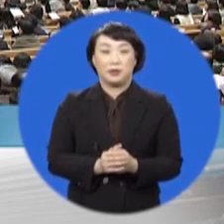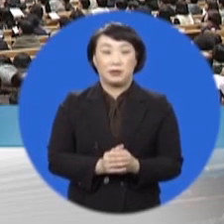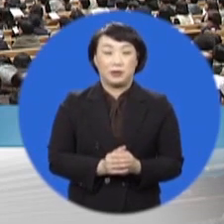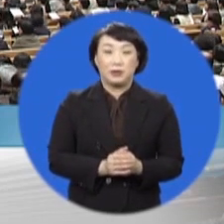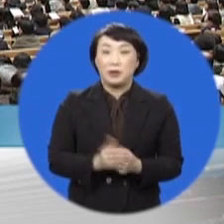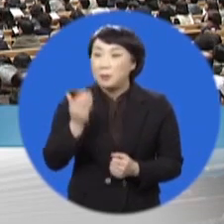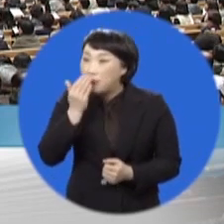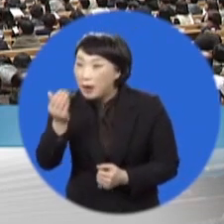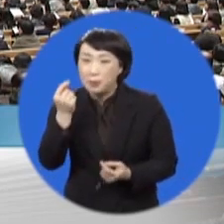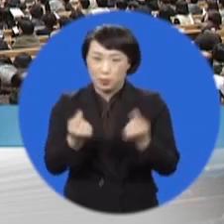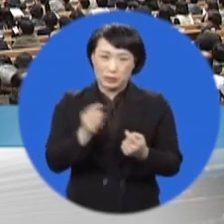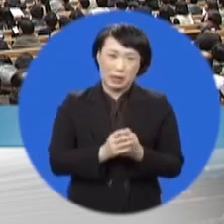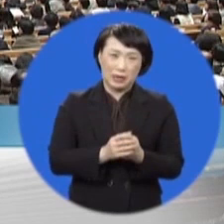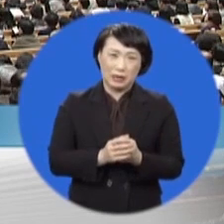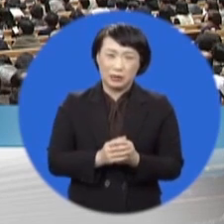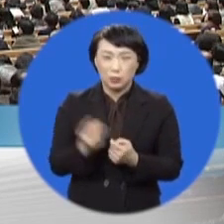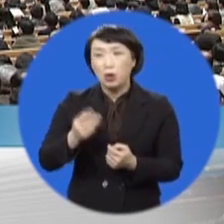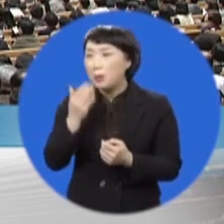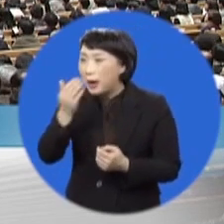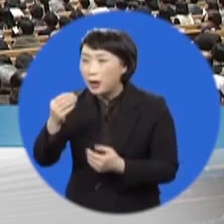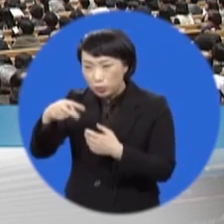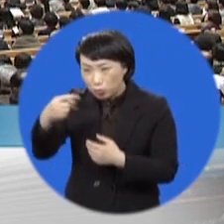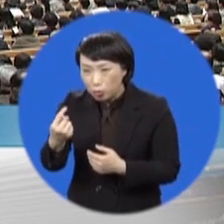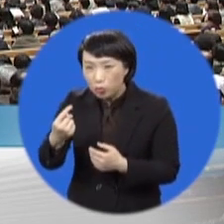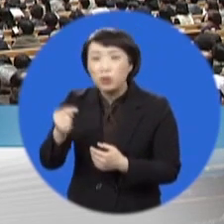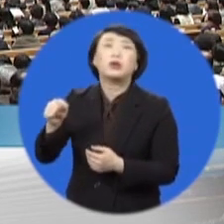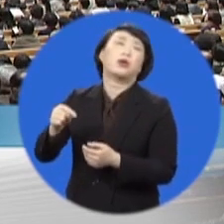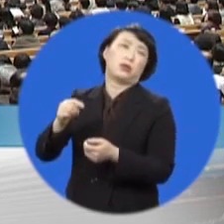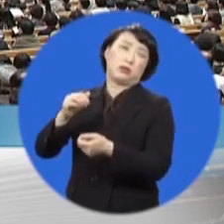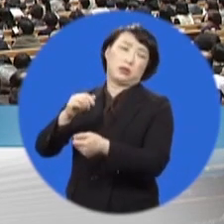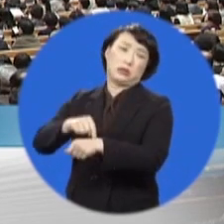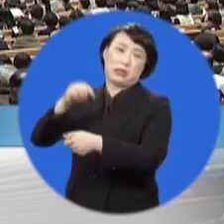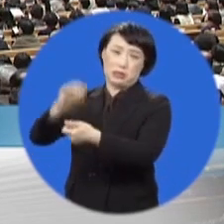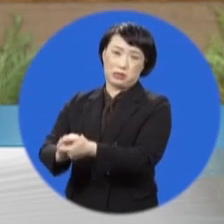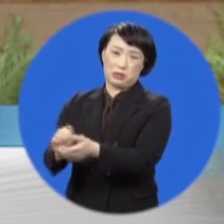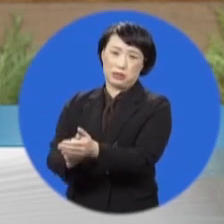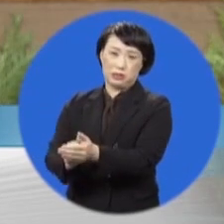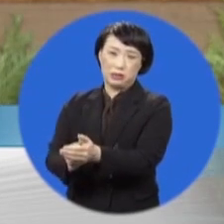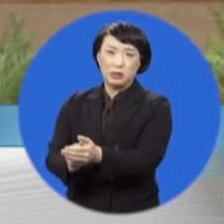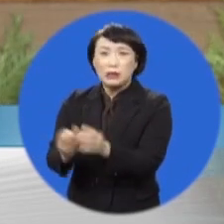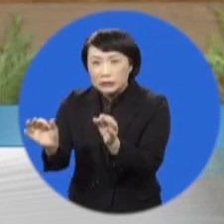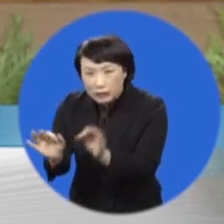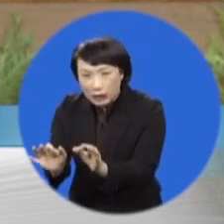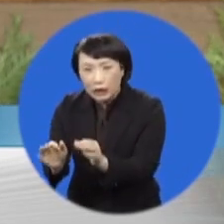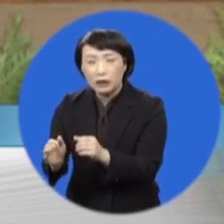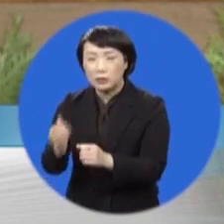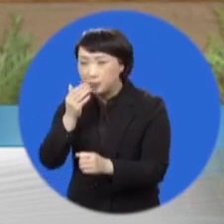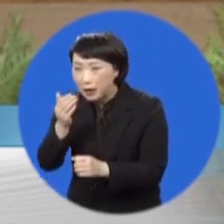것 보다 녹 가능 해봤자 시한 좋은것이 5 잠시